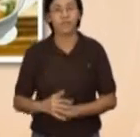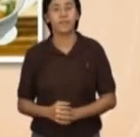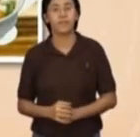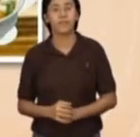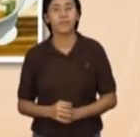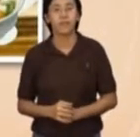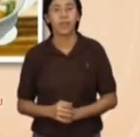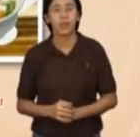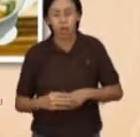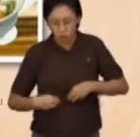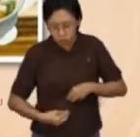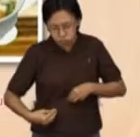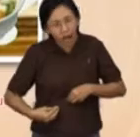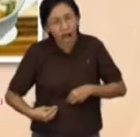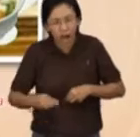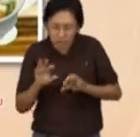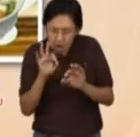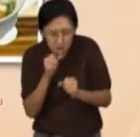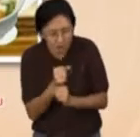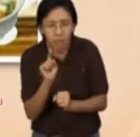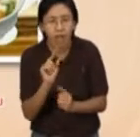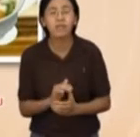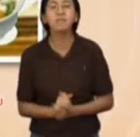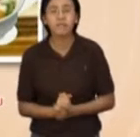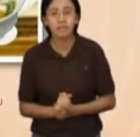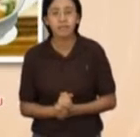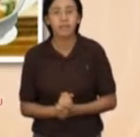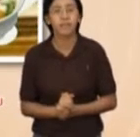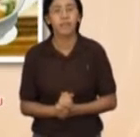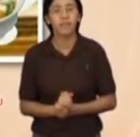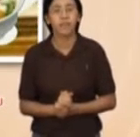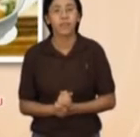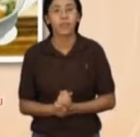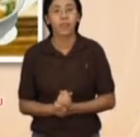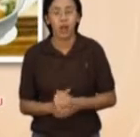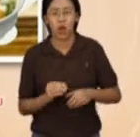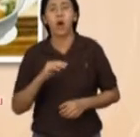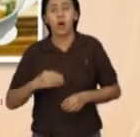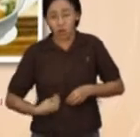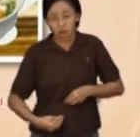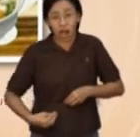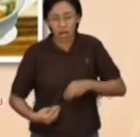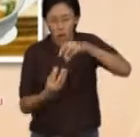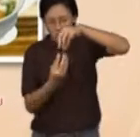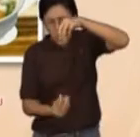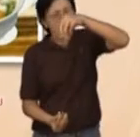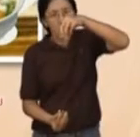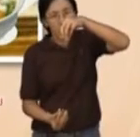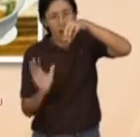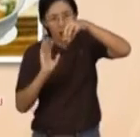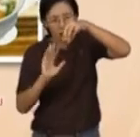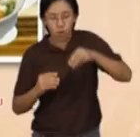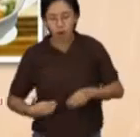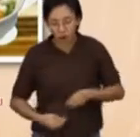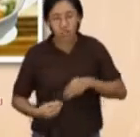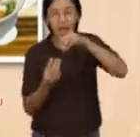องเลือกยังไงคะอาจารย ์ก็เป็นไส้ที่อย่าไม่ควรเอาไส้ใหญ่นะฮะเอาไส้เล็กนะฮะ เอา ไ ส้ เพราะ